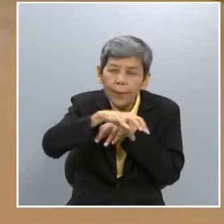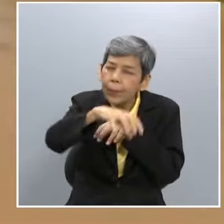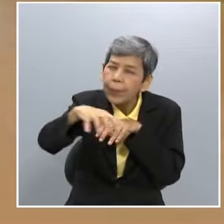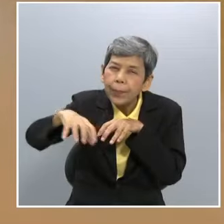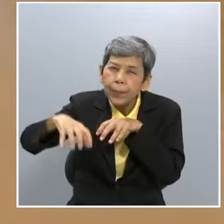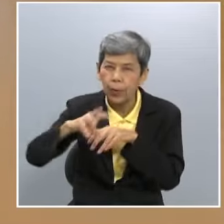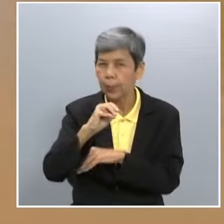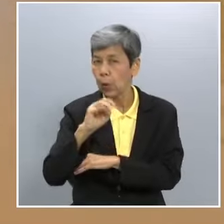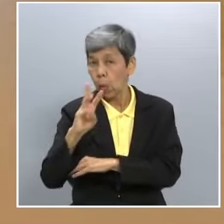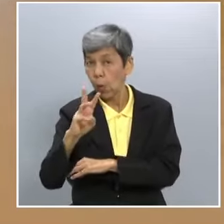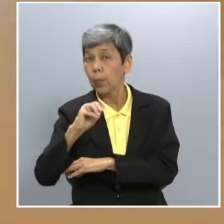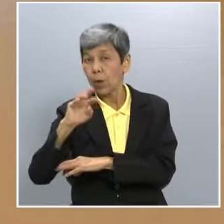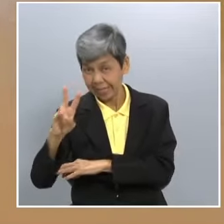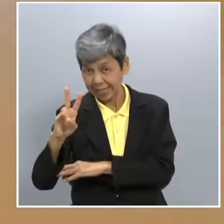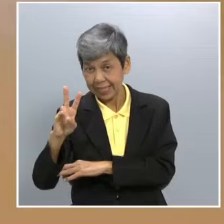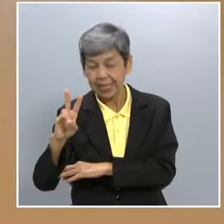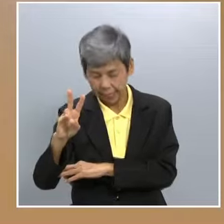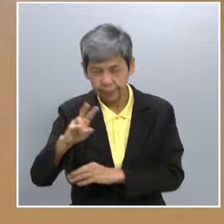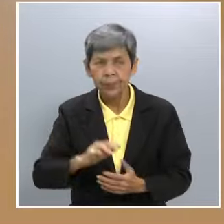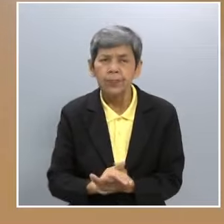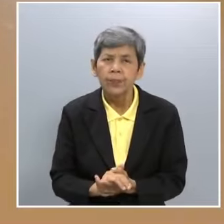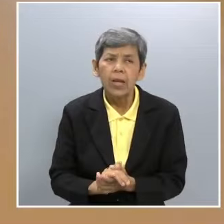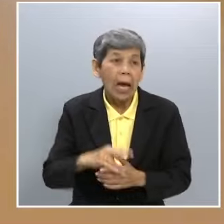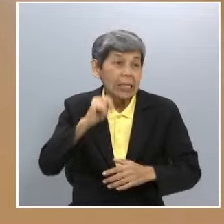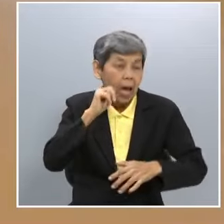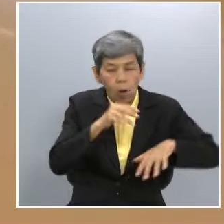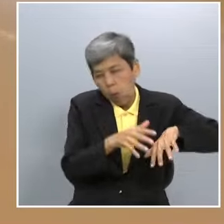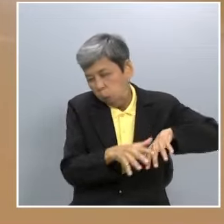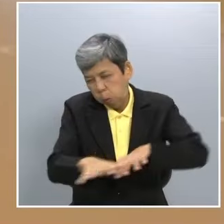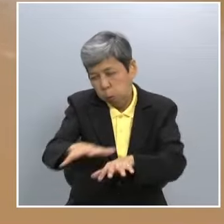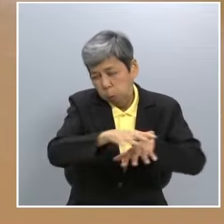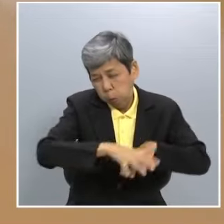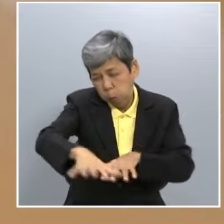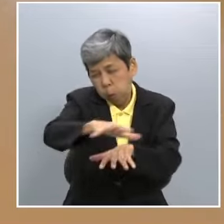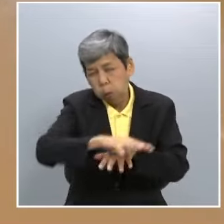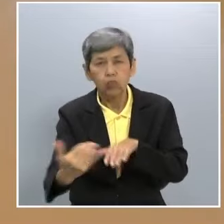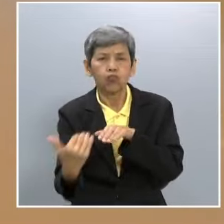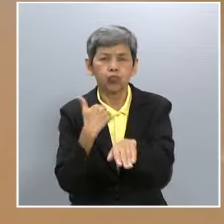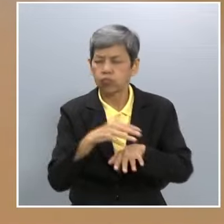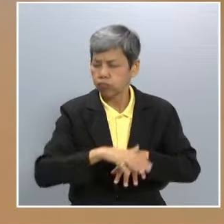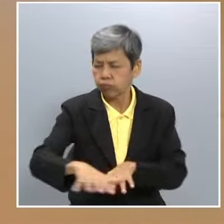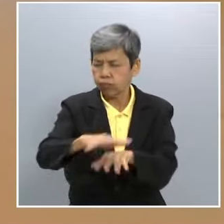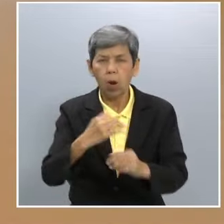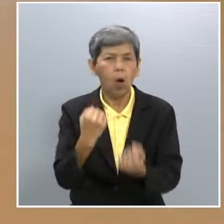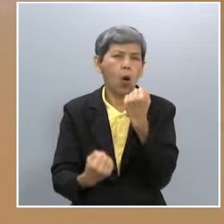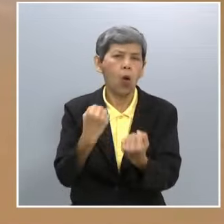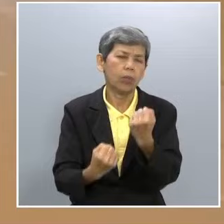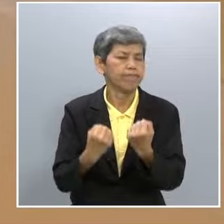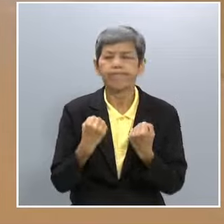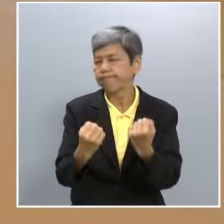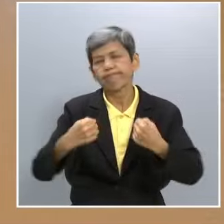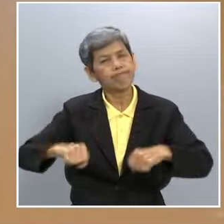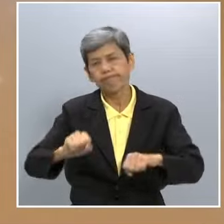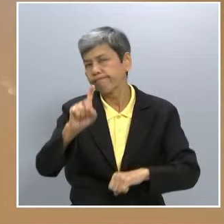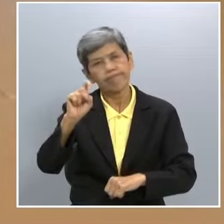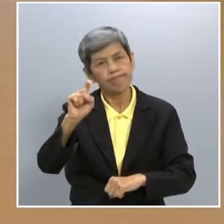หมู่ที่6หมู่ที่7ที่ตำบลหนองแฝกมวลน้ำไหลมาอย่างแรงท่วมถนนหนทางรถทุกชนิดไม่สามารถเข้าไ